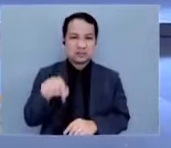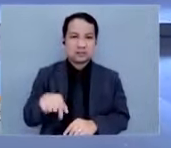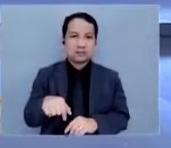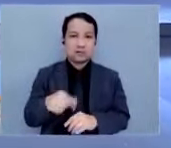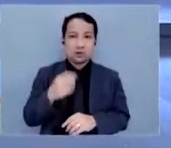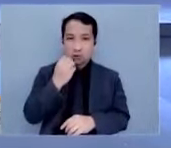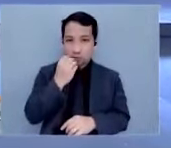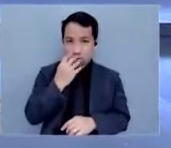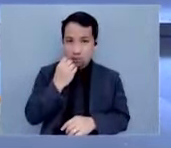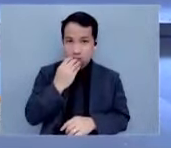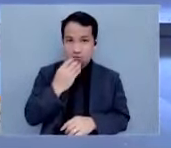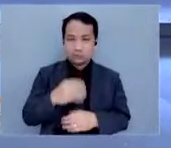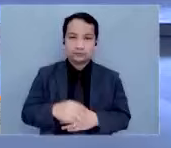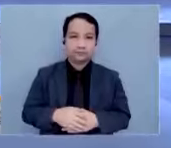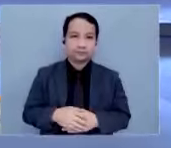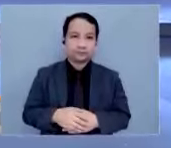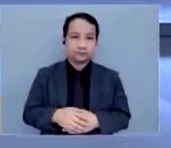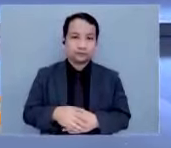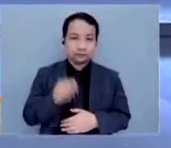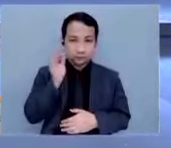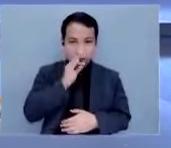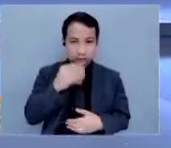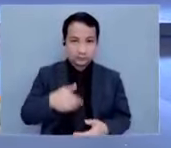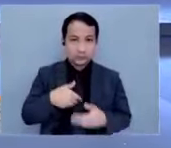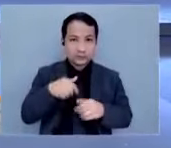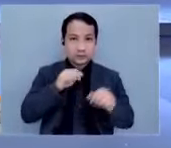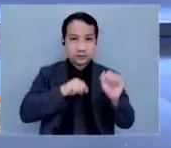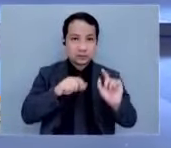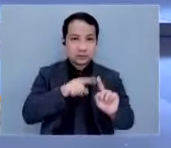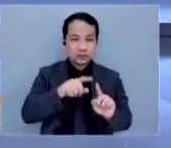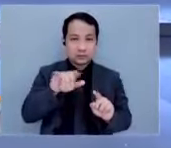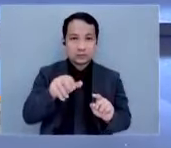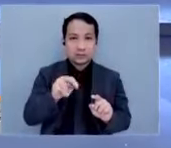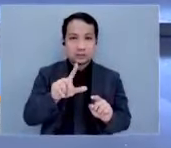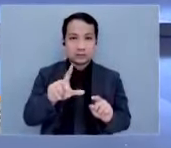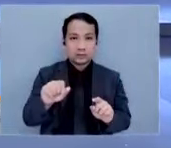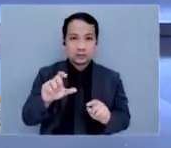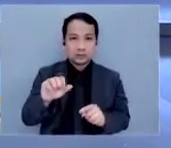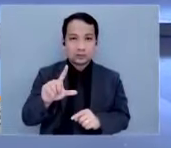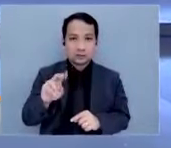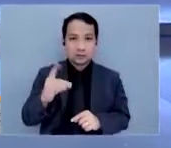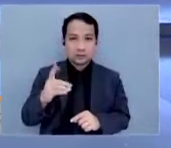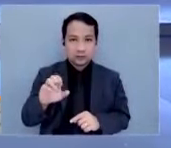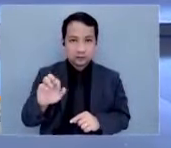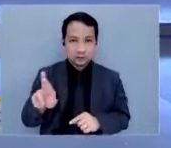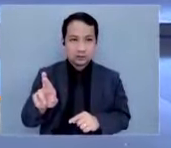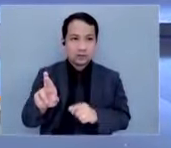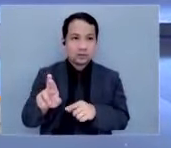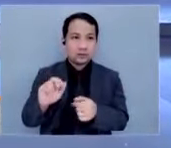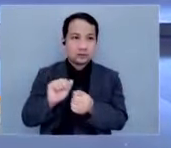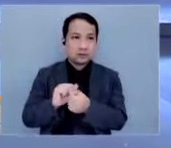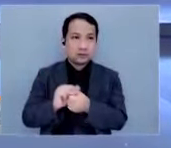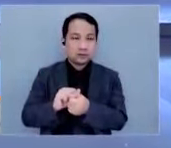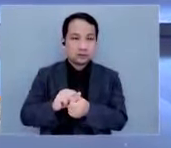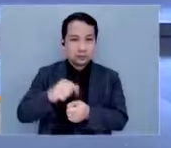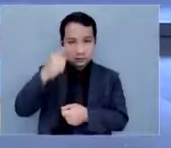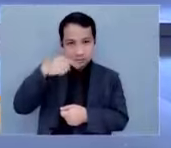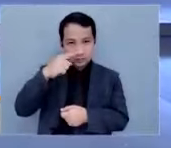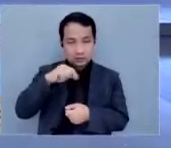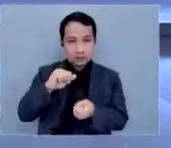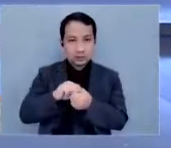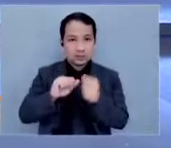Kong. Ang ating Pinay Pride actress na si Janella Salvador, agaw pansin kasama ang Thai co-star niya sa